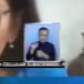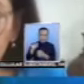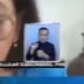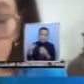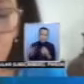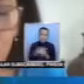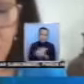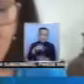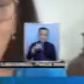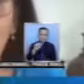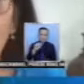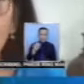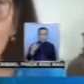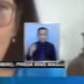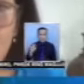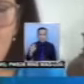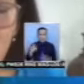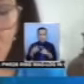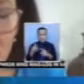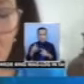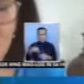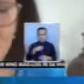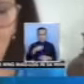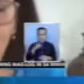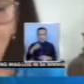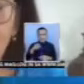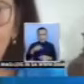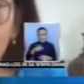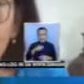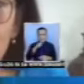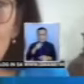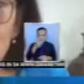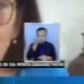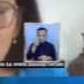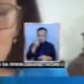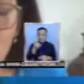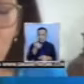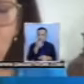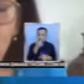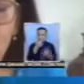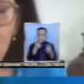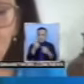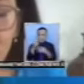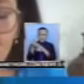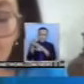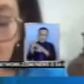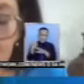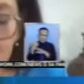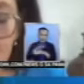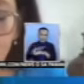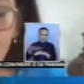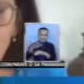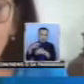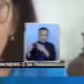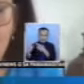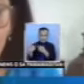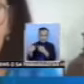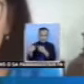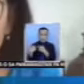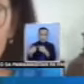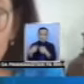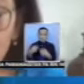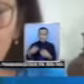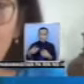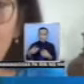but we should not forget the wrongdoings of the past. All those responsible for those irregularities should